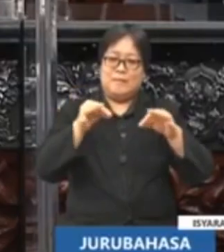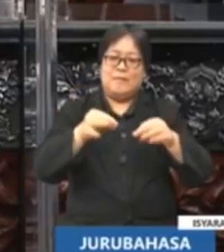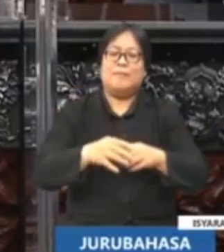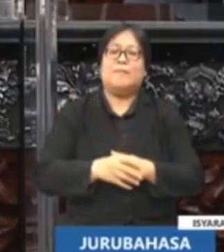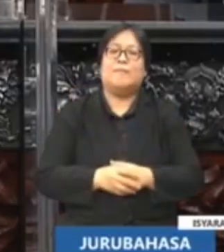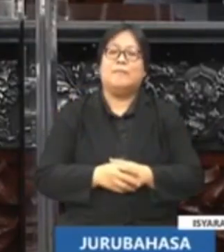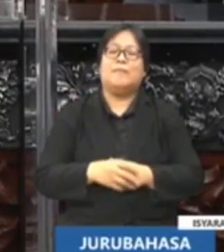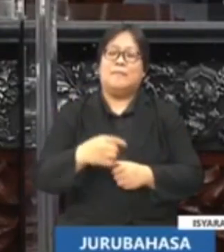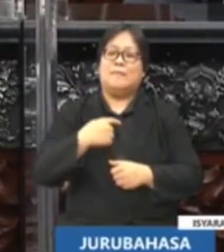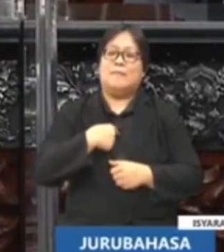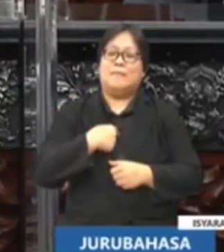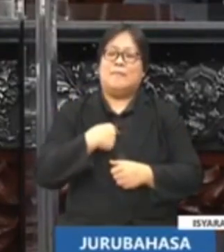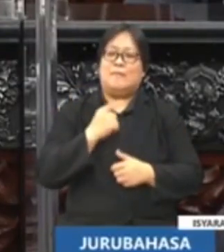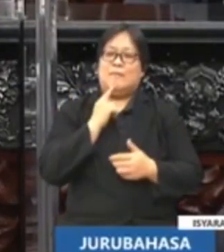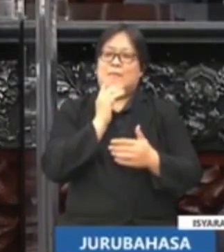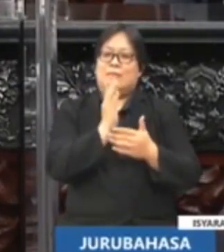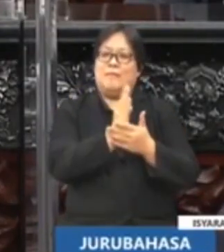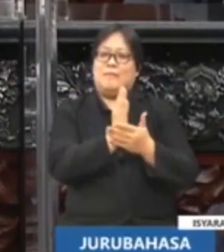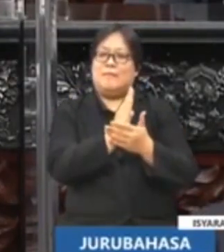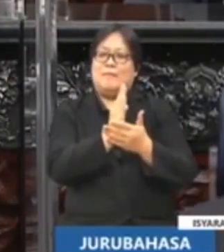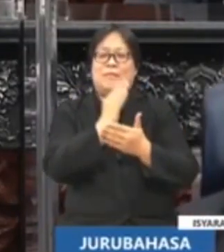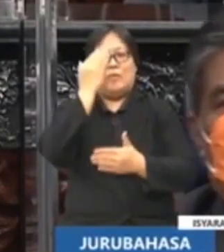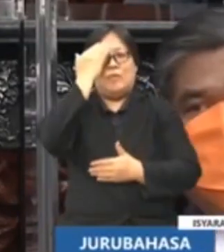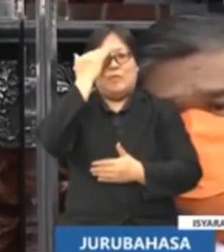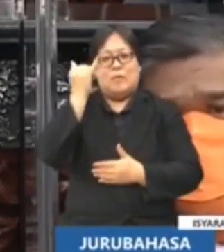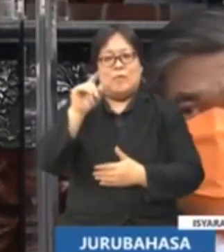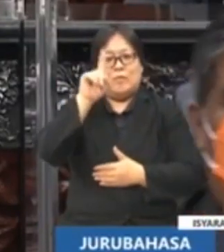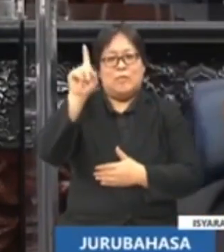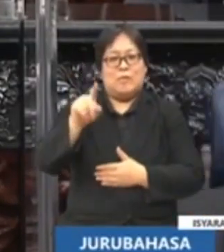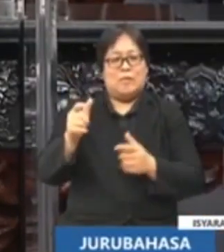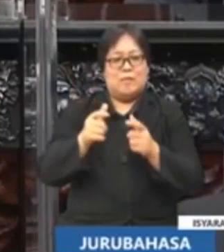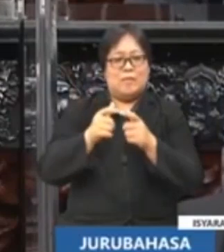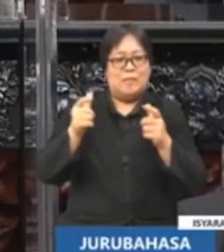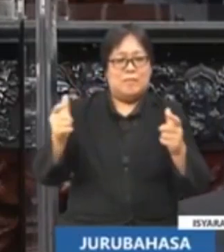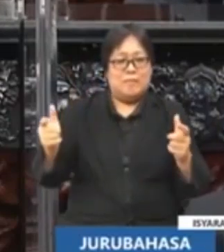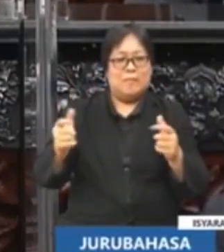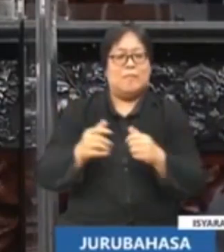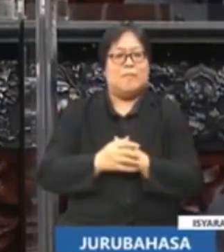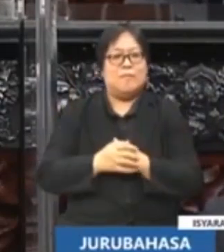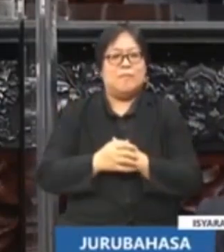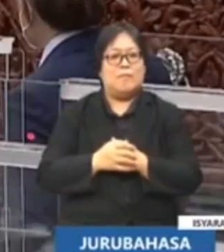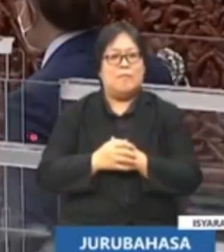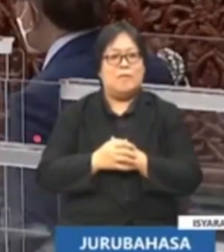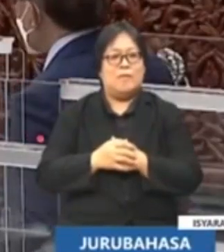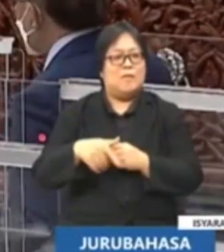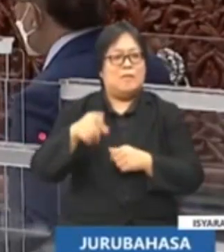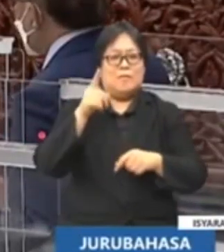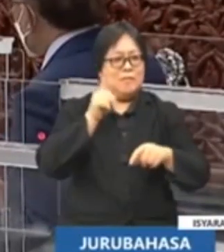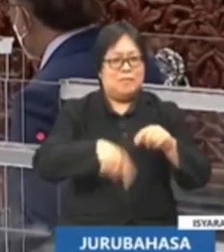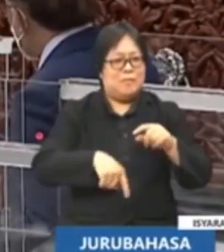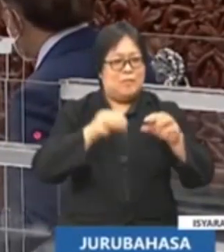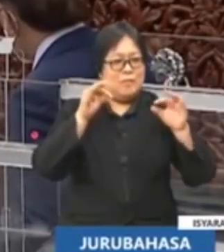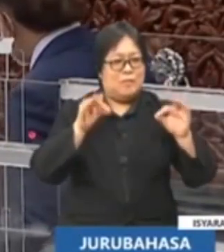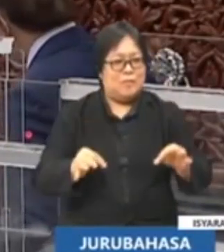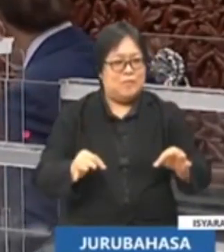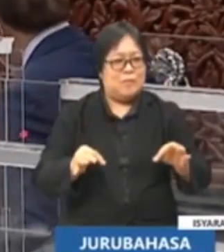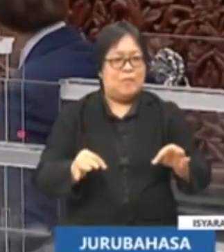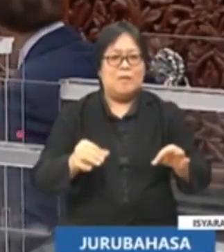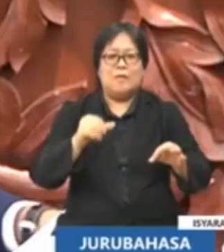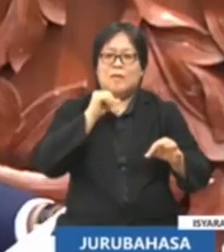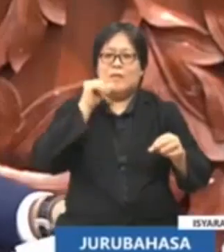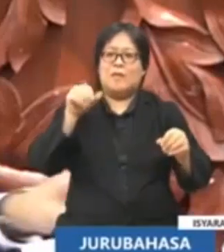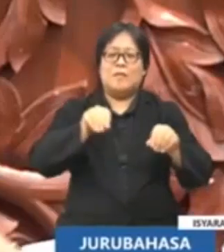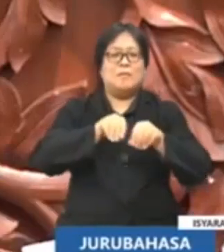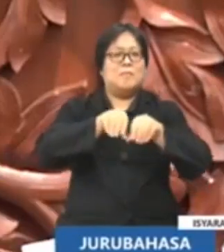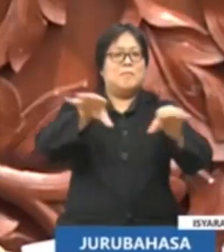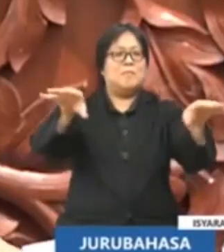saya mushkil Mengapo soal yang begini besar Wu meet diputuskan tidak disiarkan